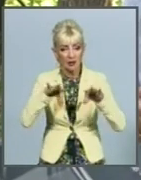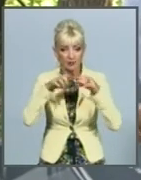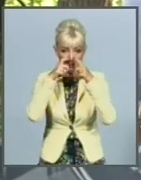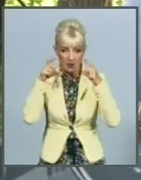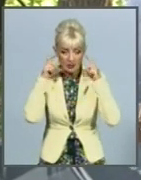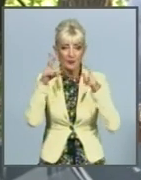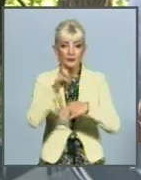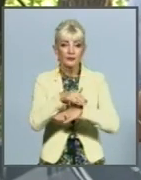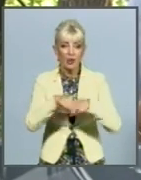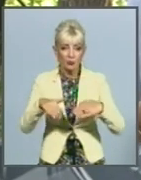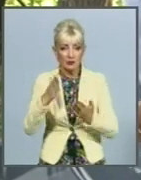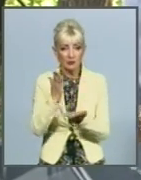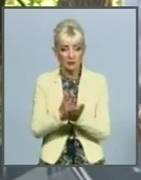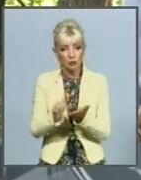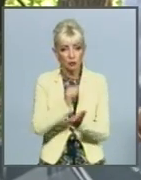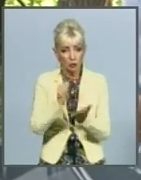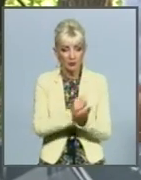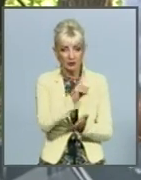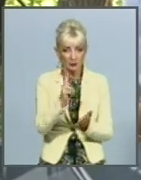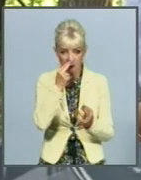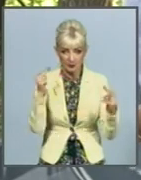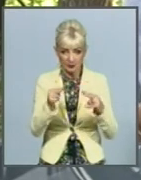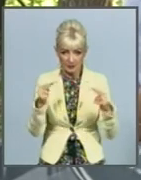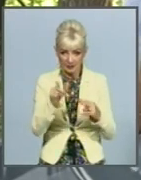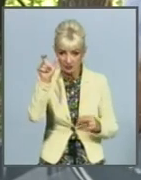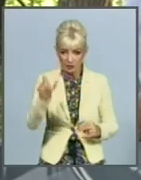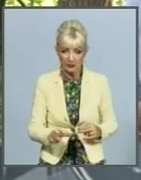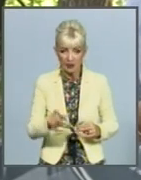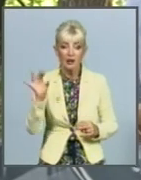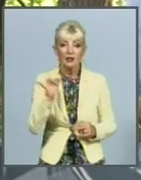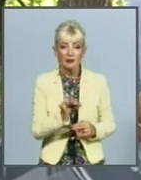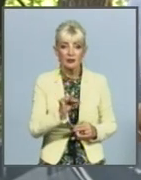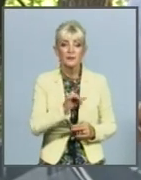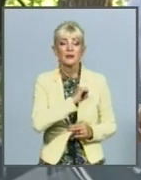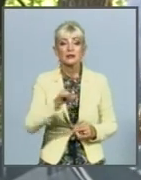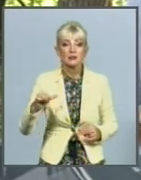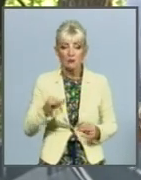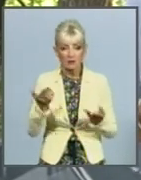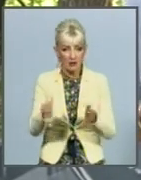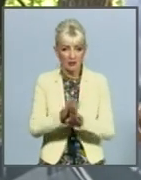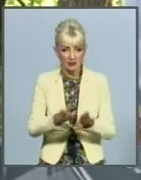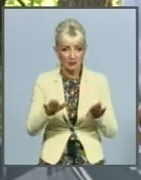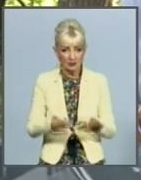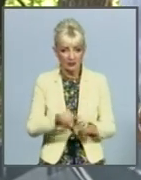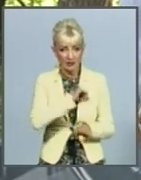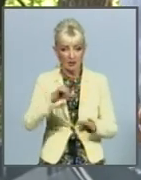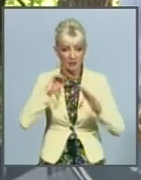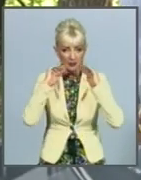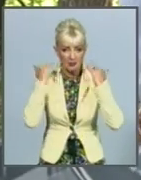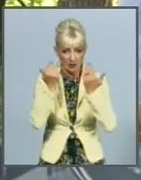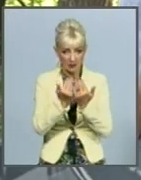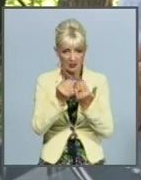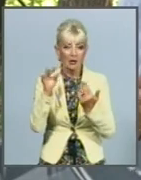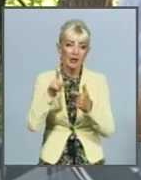на вулиці при собі мати документ, що посвідчує особистість, і самовільно не покидати місця самоізоляції та